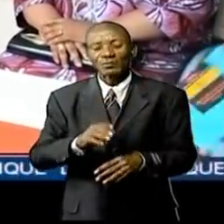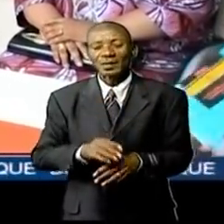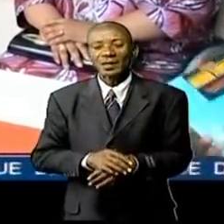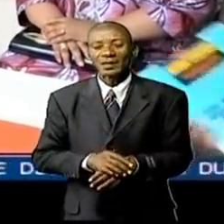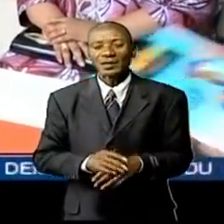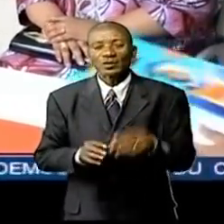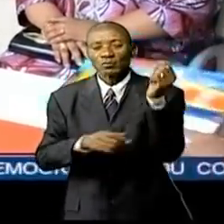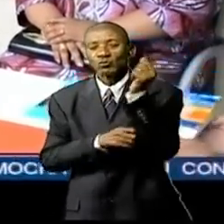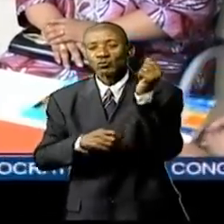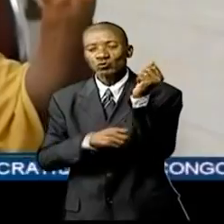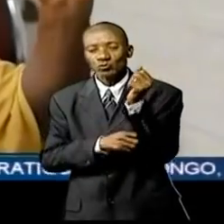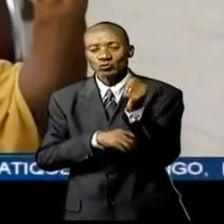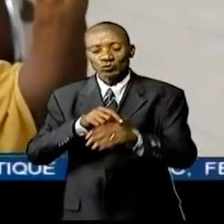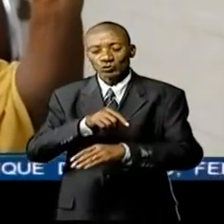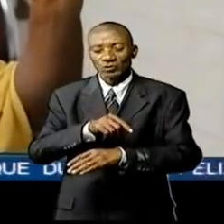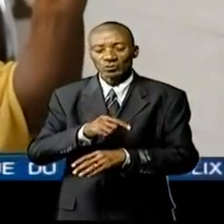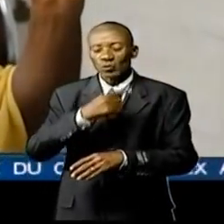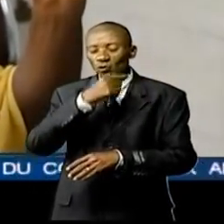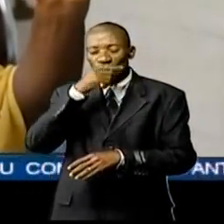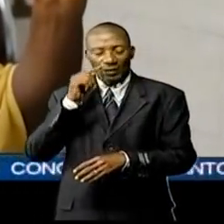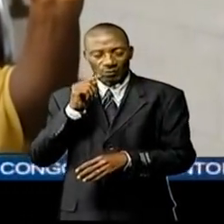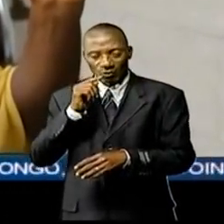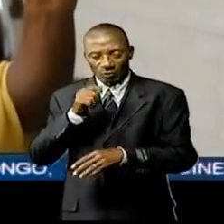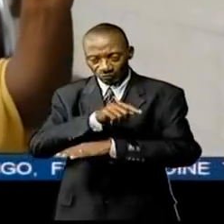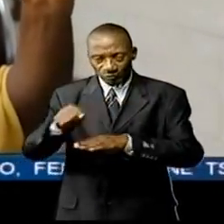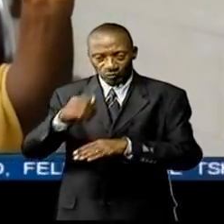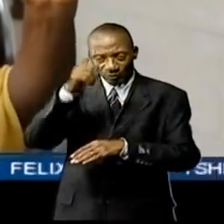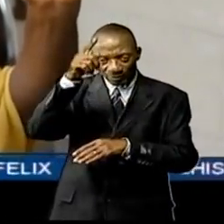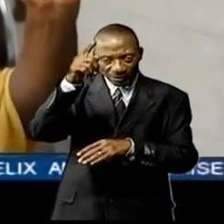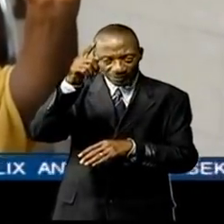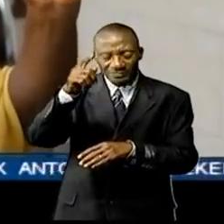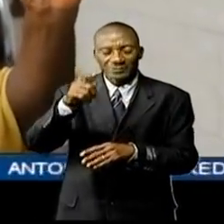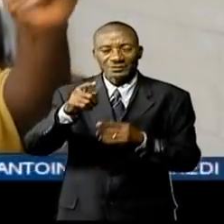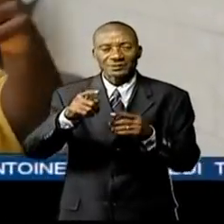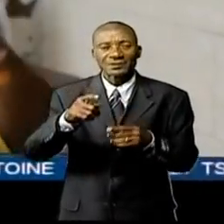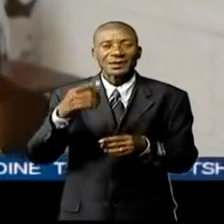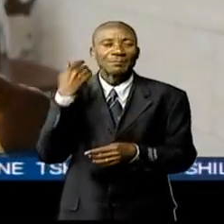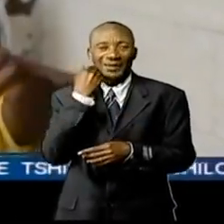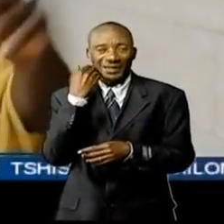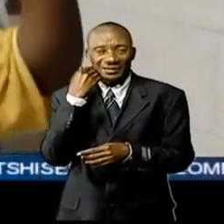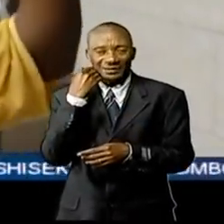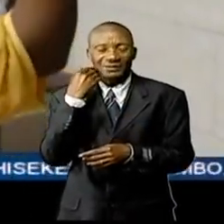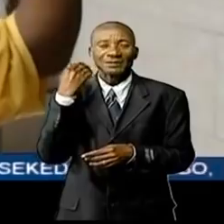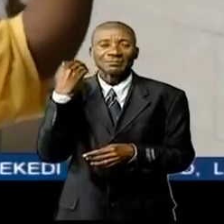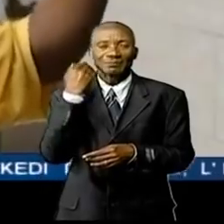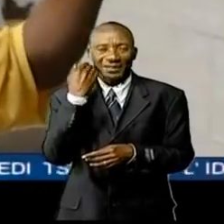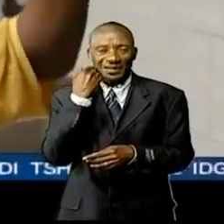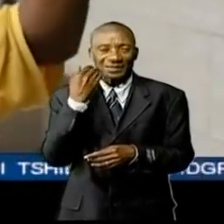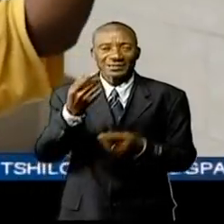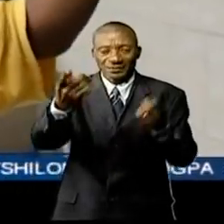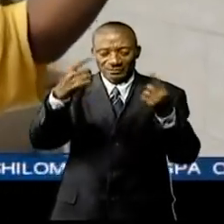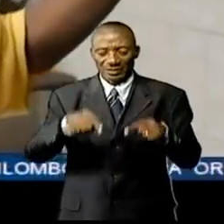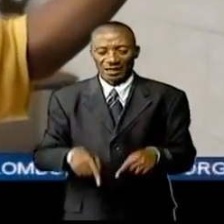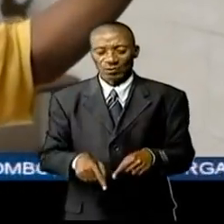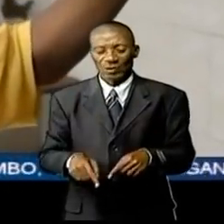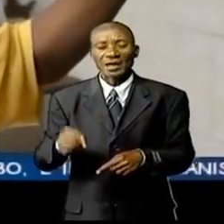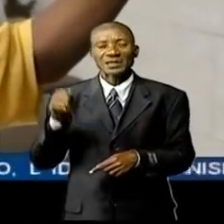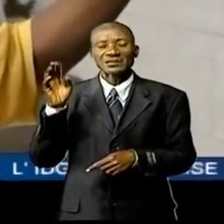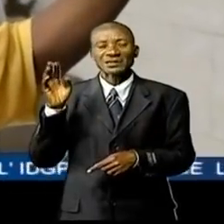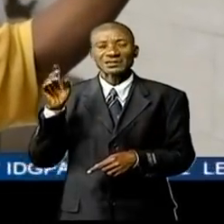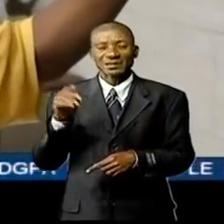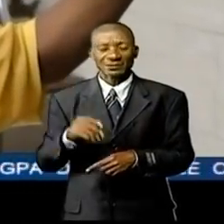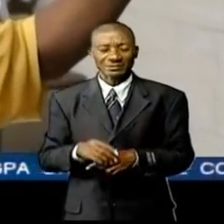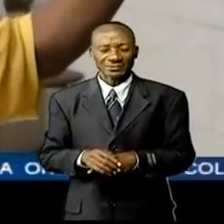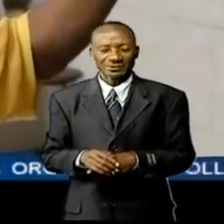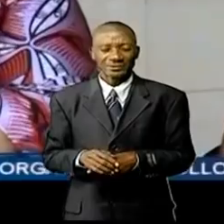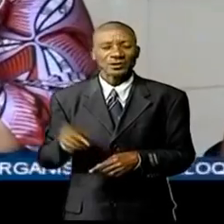le bureau se trouve au Gabon, est malade à Kinshasa. Manda Tchéboua, l'un des grands chroniqueurs et intellectuels